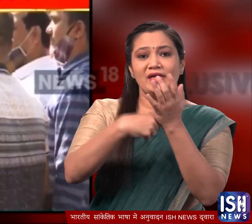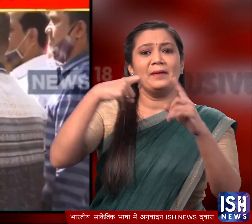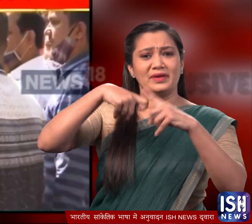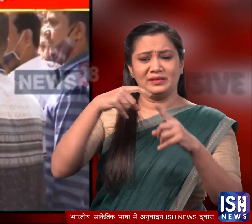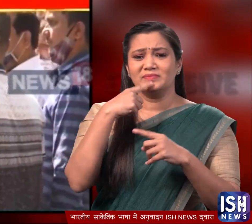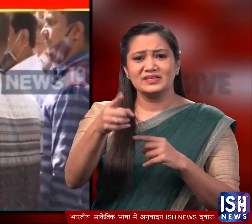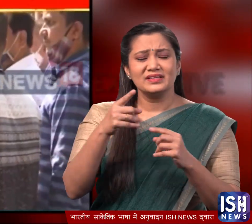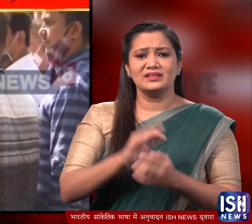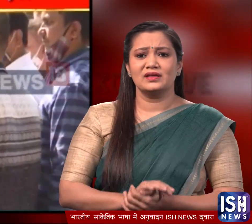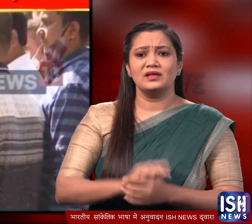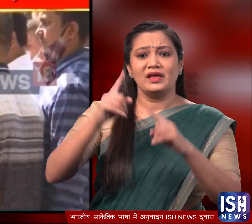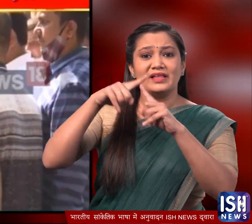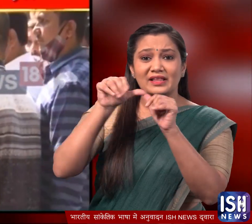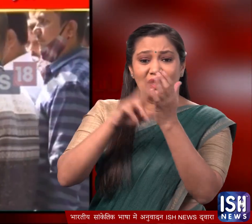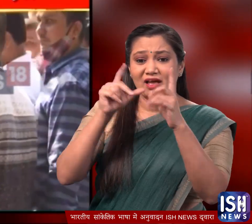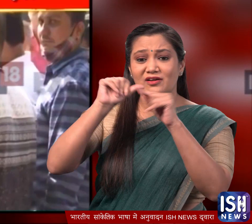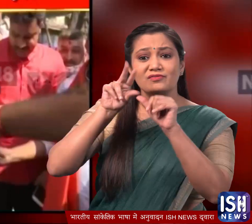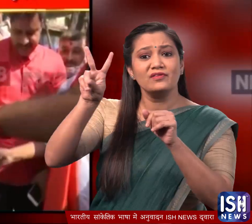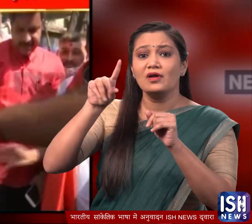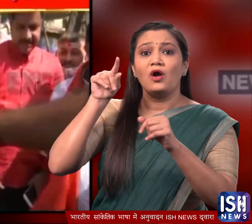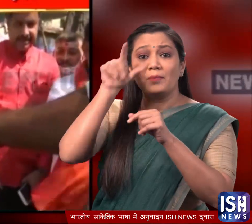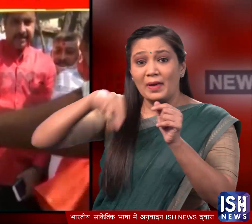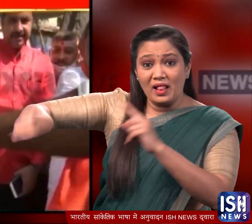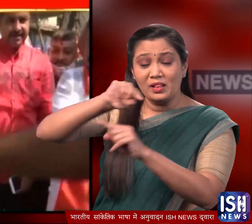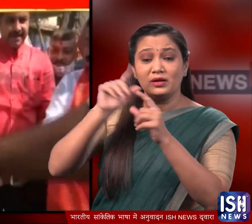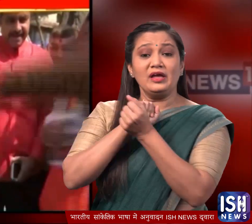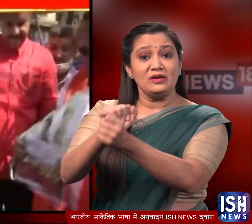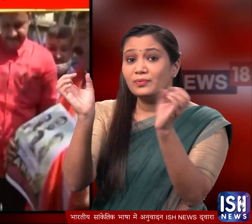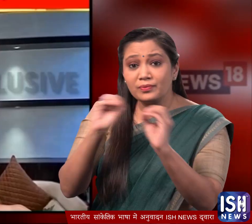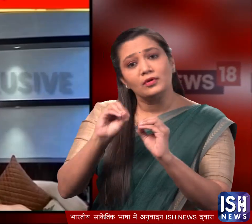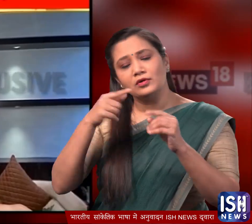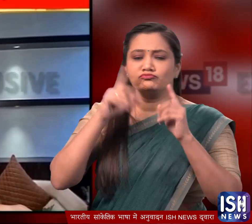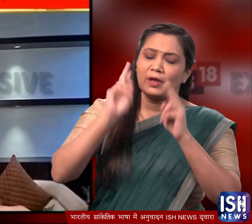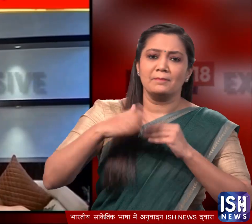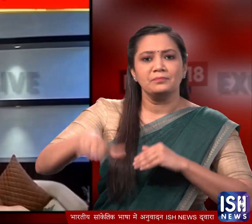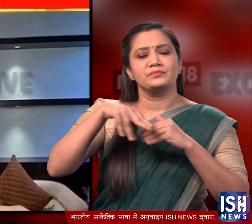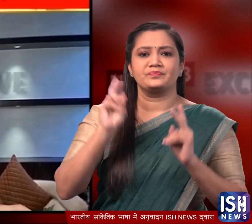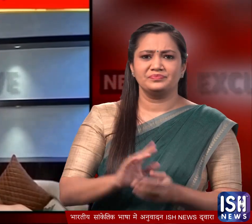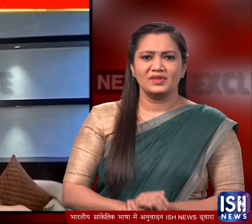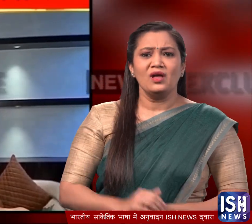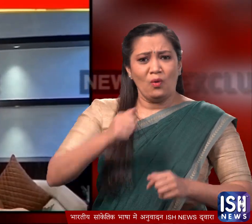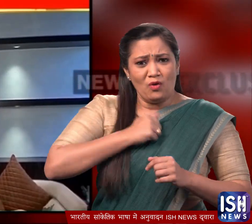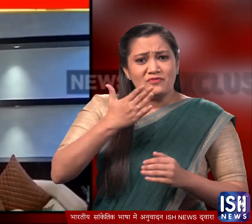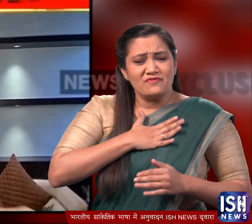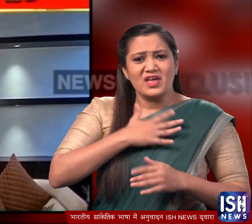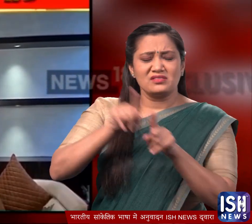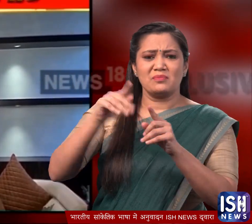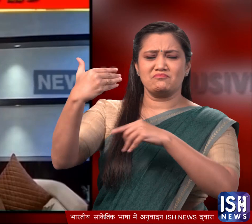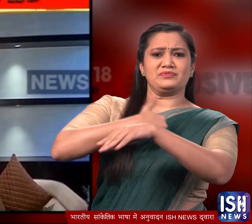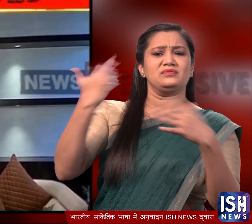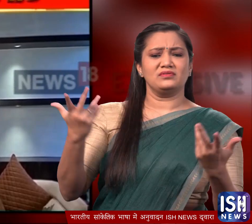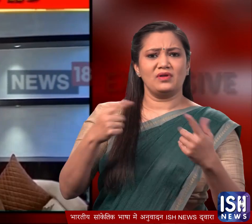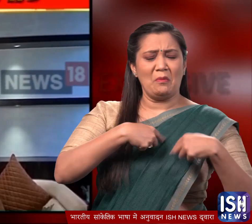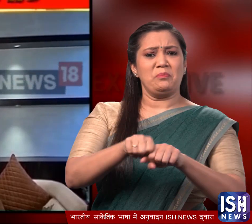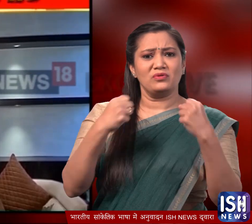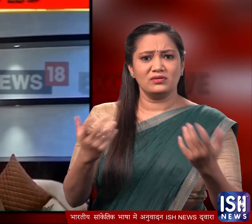जताया। राम कदम ने दावा किया कि तांडव की टीम की गिरफ्तारी तक आंदोलन जारी रहेगा। हमारी श्रद्धा पर यह बहुत बड़ा गहरा प्रहार